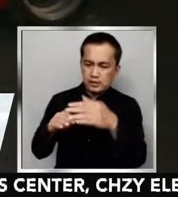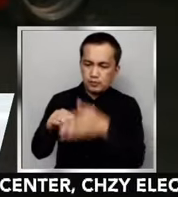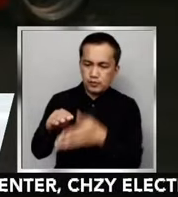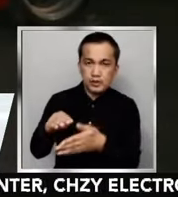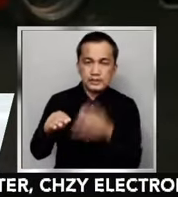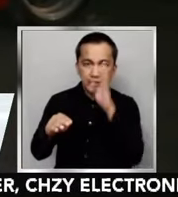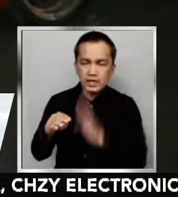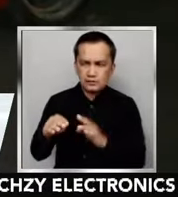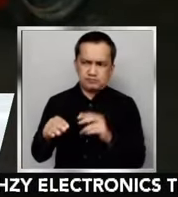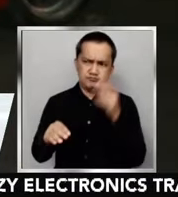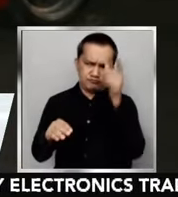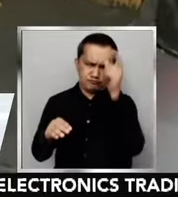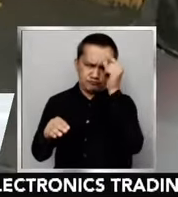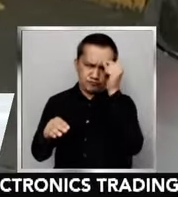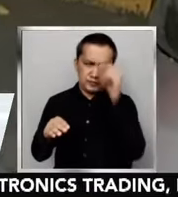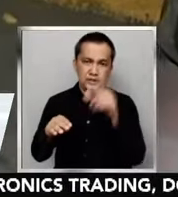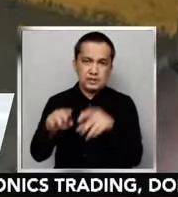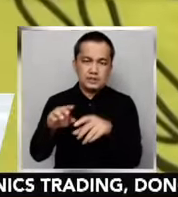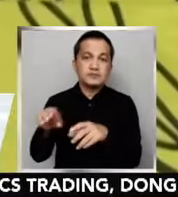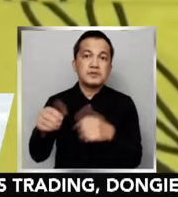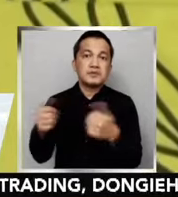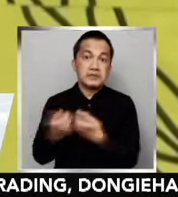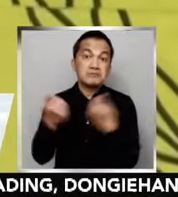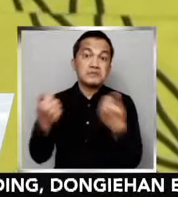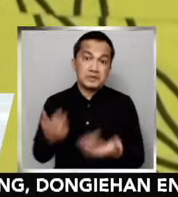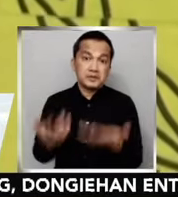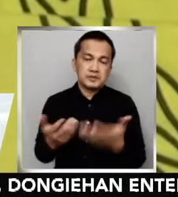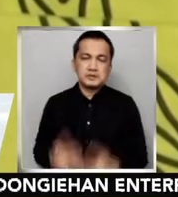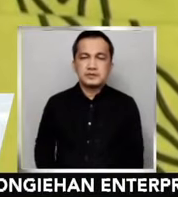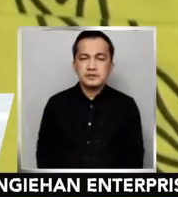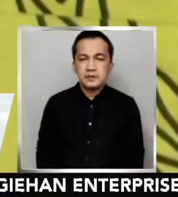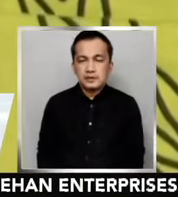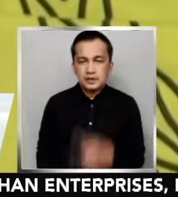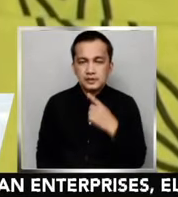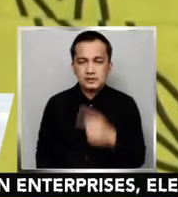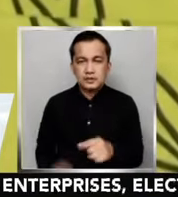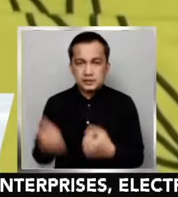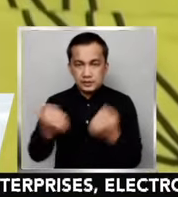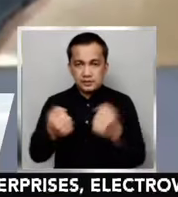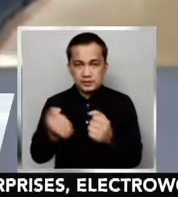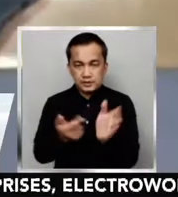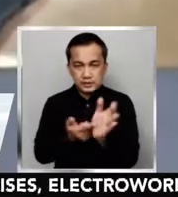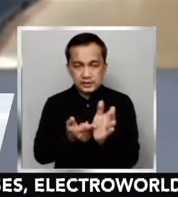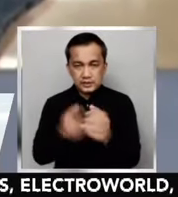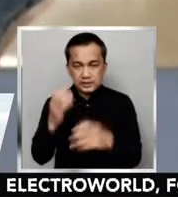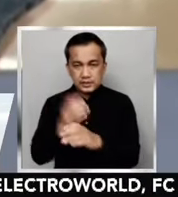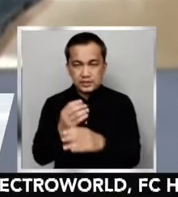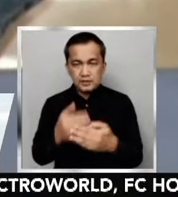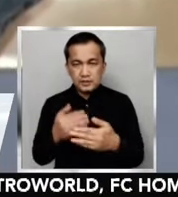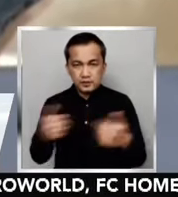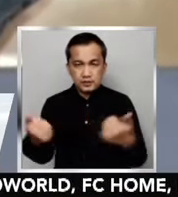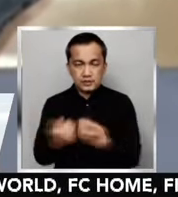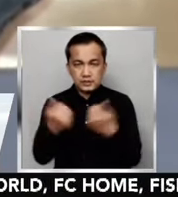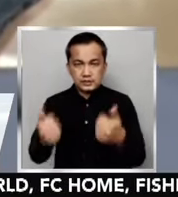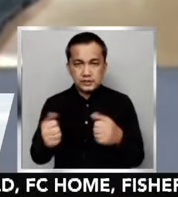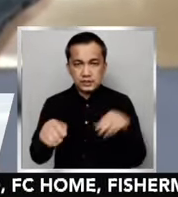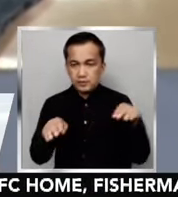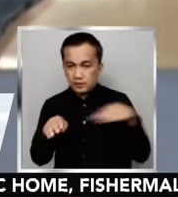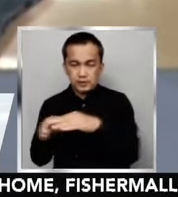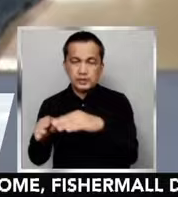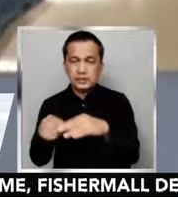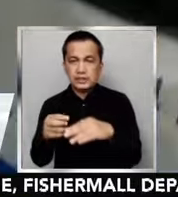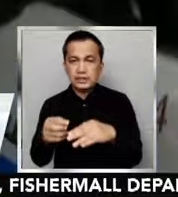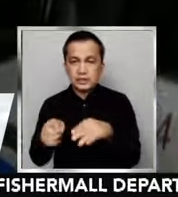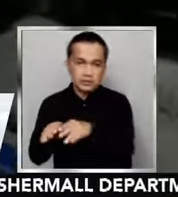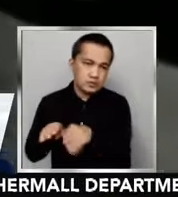siyang nasangkot ito sa aksidente ayon sa driver ng gr na kotse bago ang disgrasya ay binang sila at tinakasan